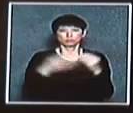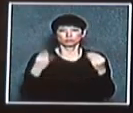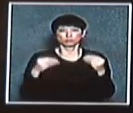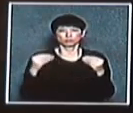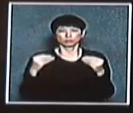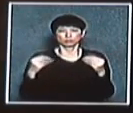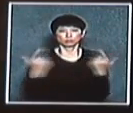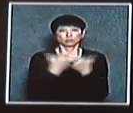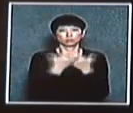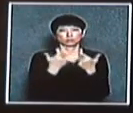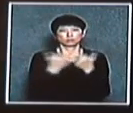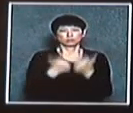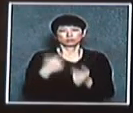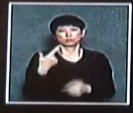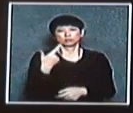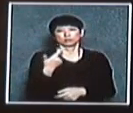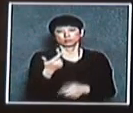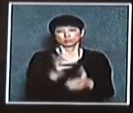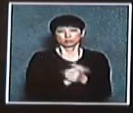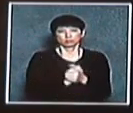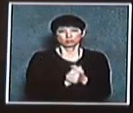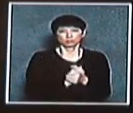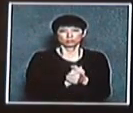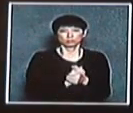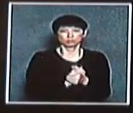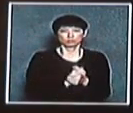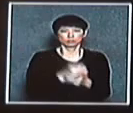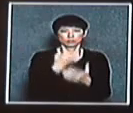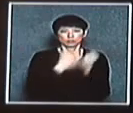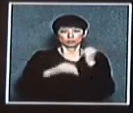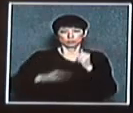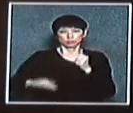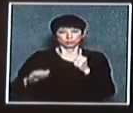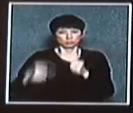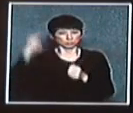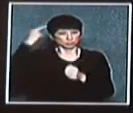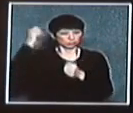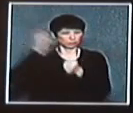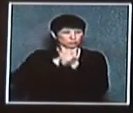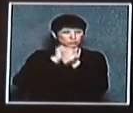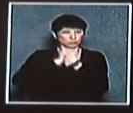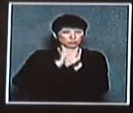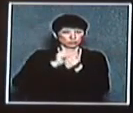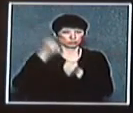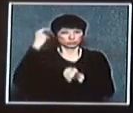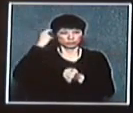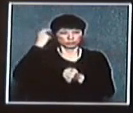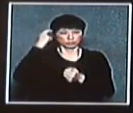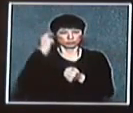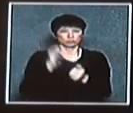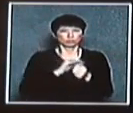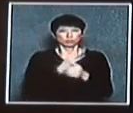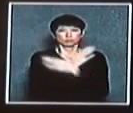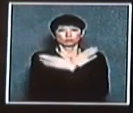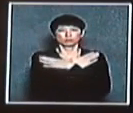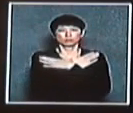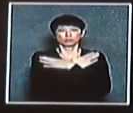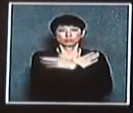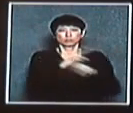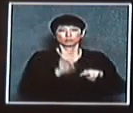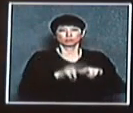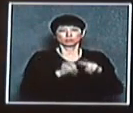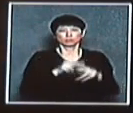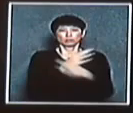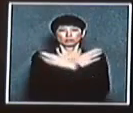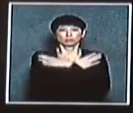风雨，政府被指要向下一代洗脑，学习爱国爱党的思想，经过多次游